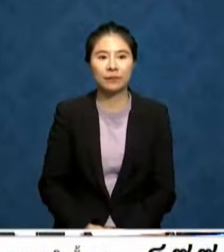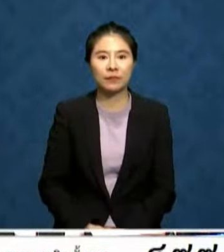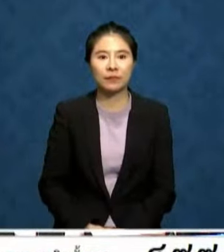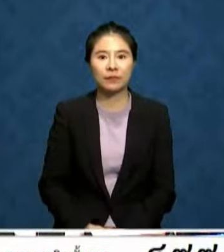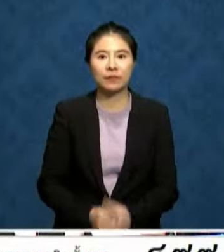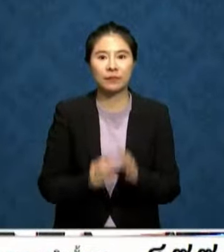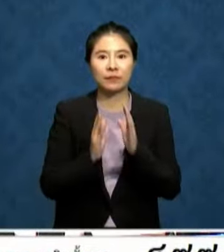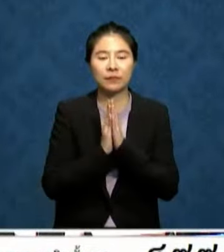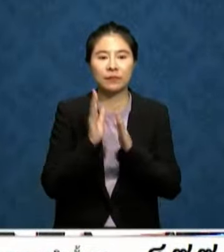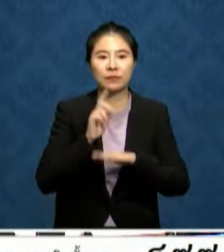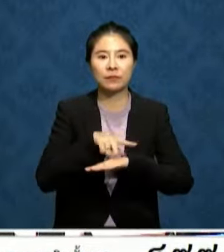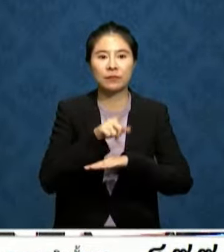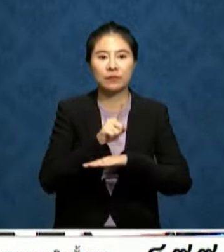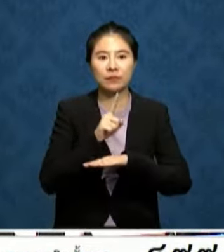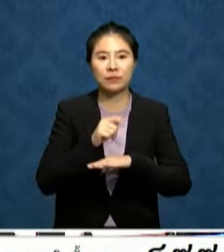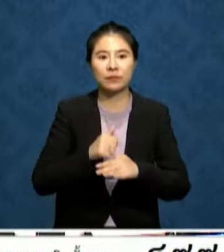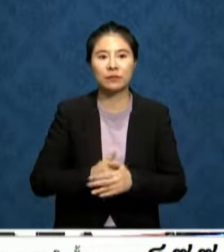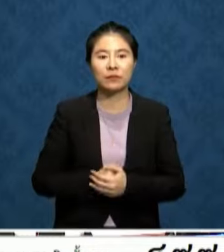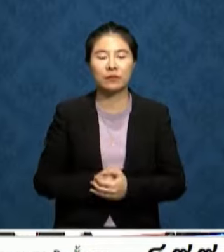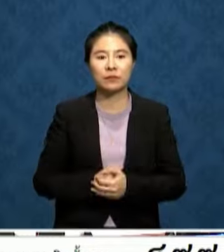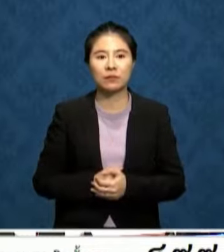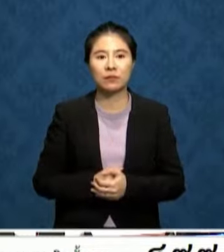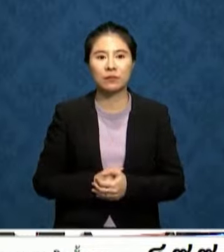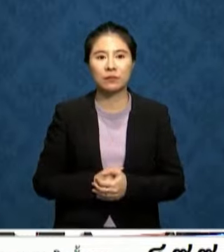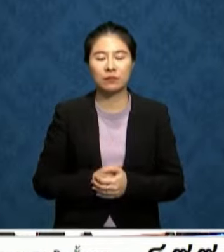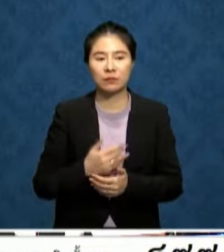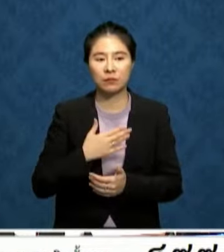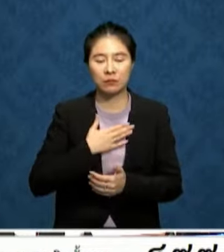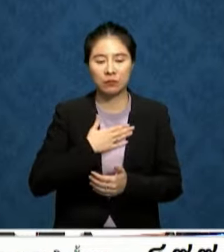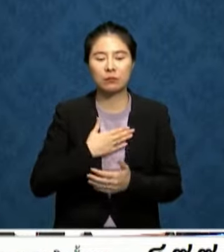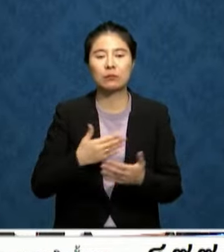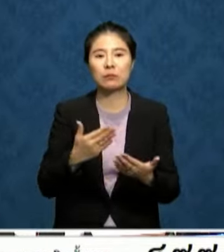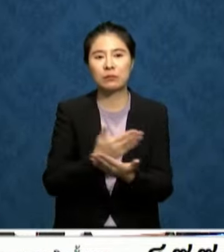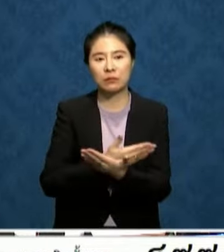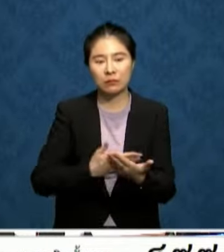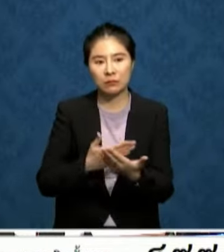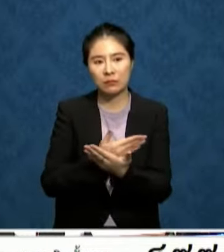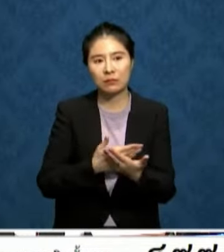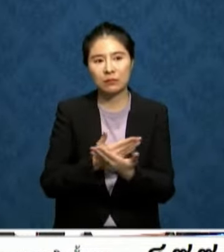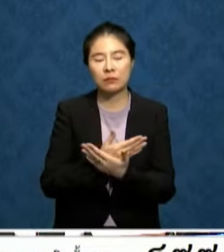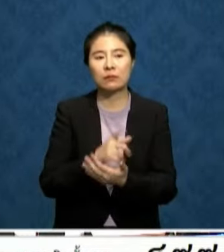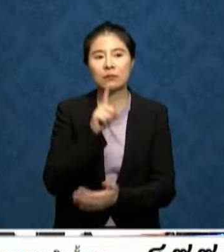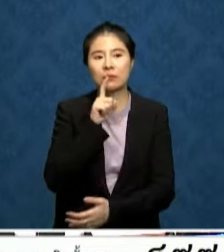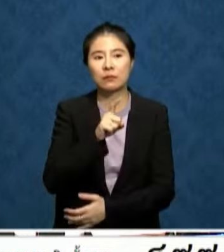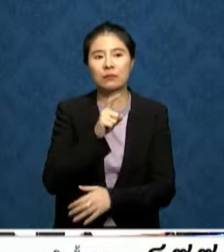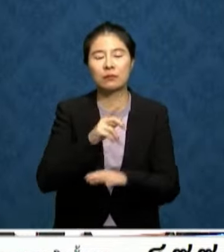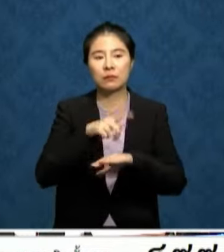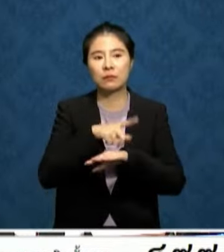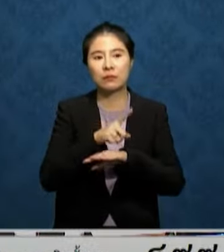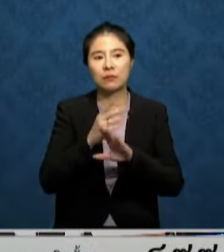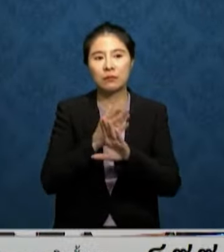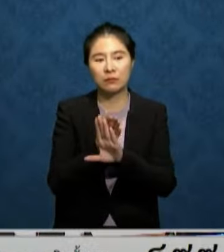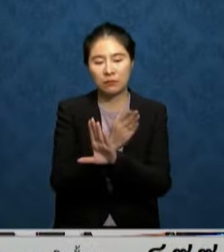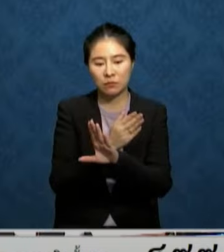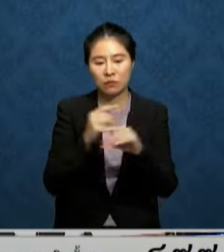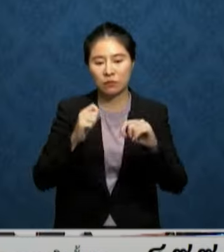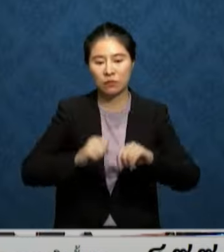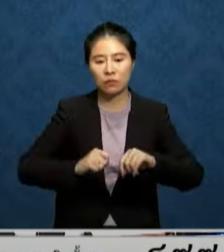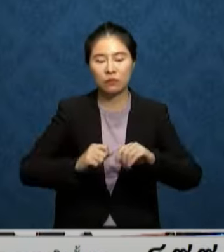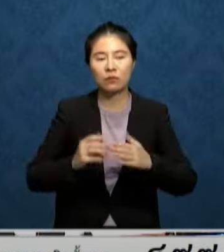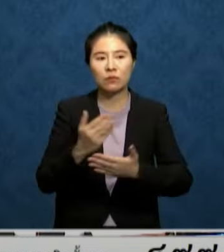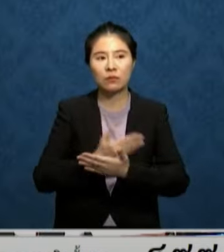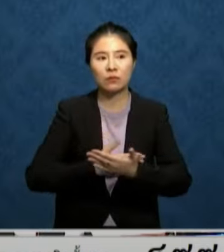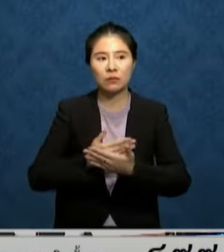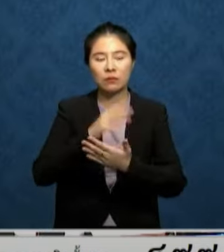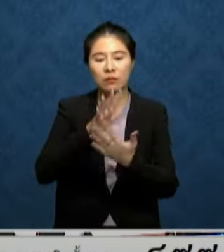ท่านประธานสภาที่เคารพนะครับผมมีเรื่องที่จะต้องแจ้งให้ท่านประธานทราบนะครับก่อนที่เราจะพิจารณา